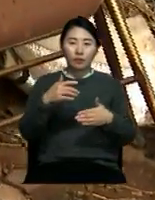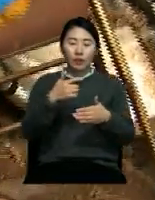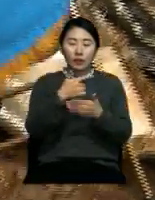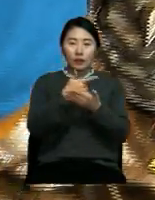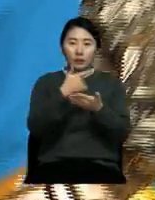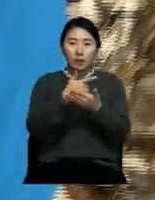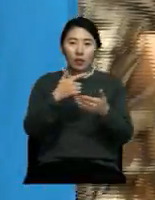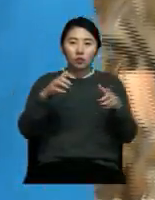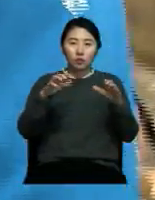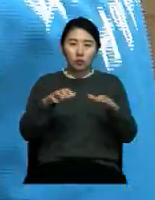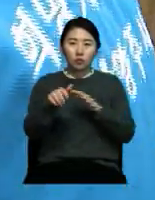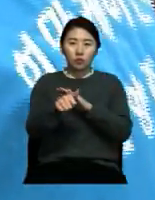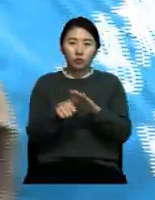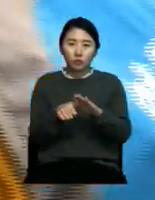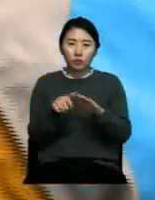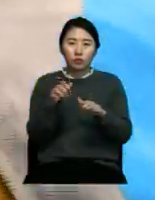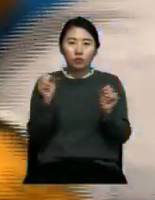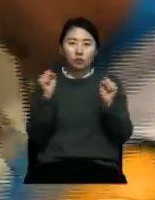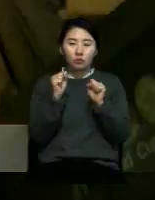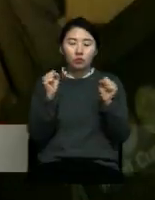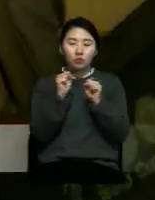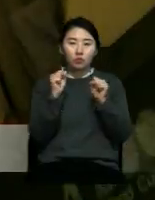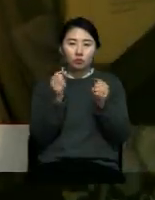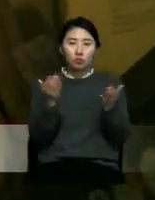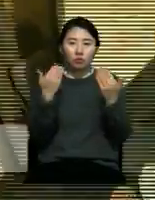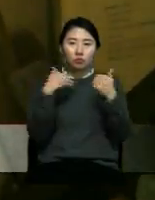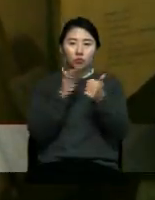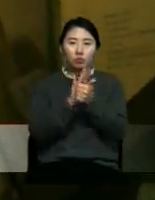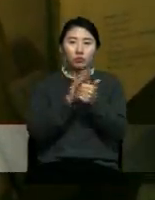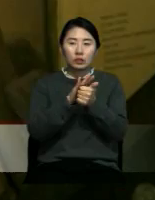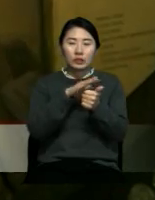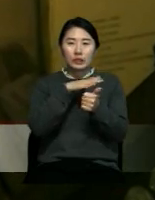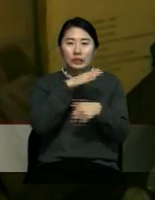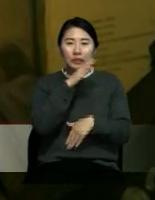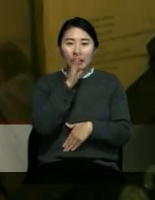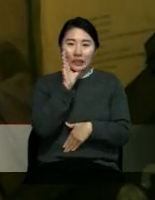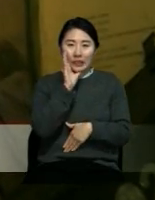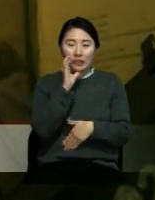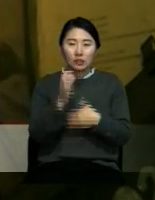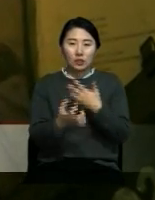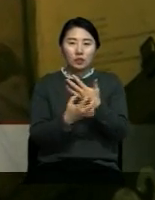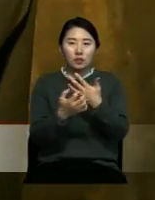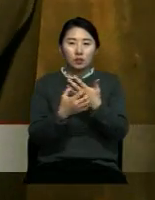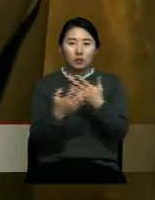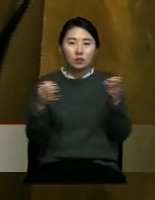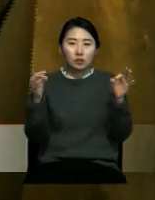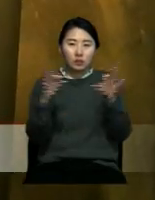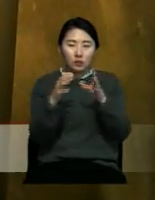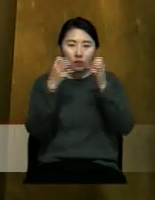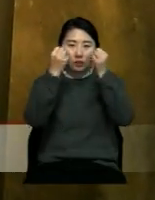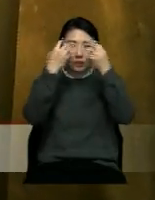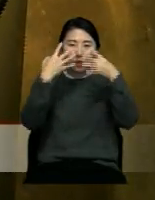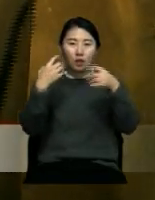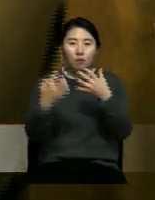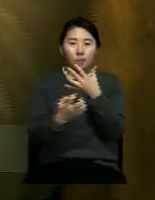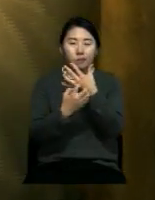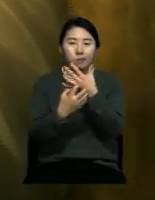남양주시가 소외된 이웃들의 따뜻한 겨울나기를 돕습니다. 낡은 보일러를 드러내고 새 보일러로